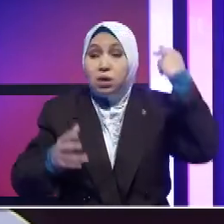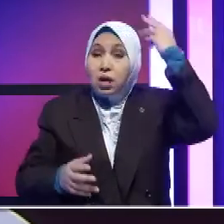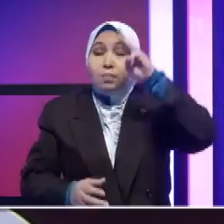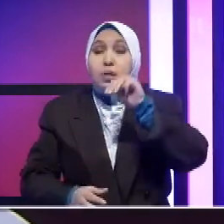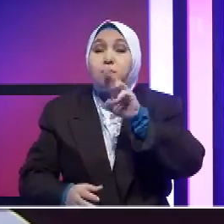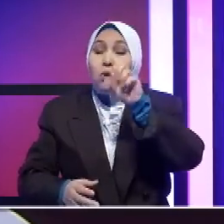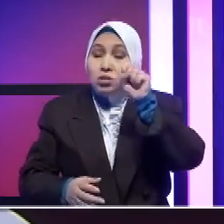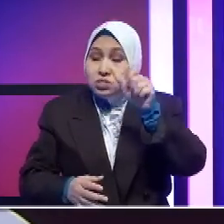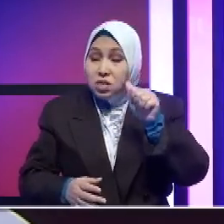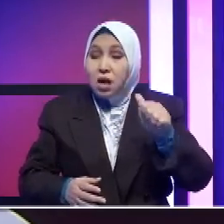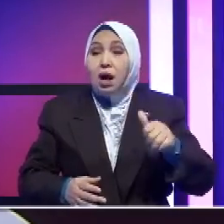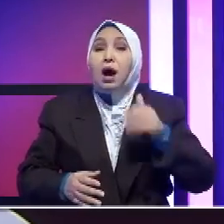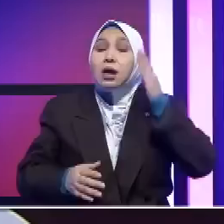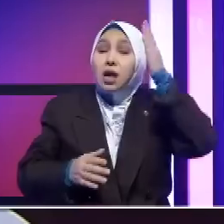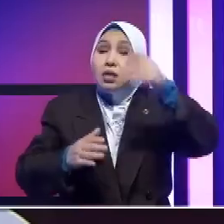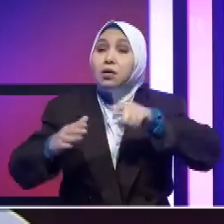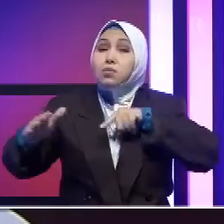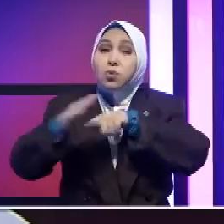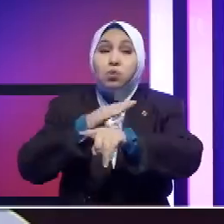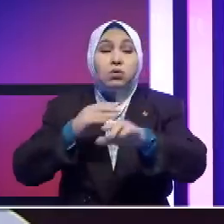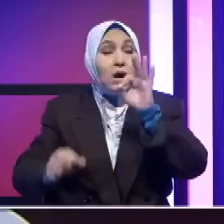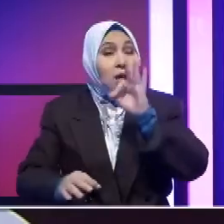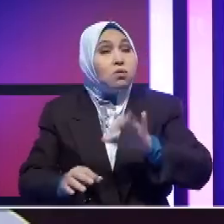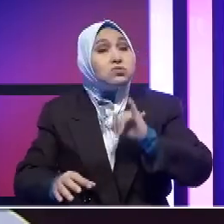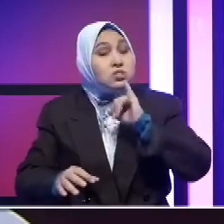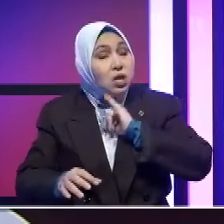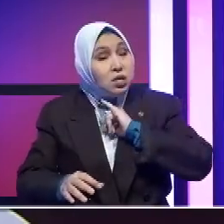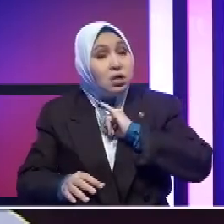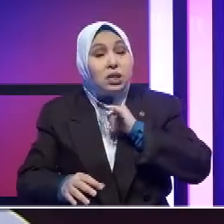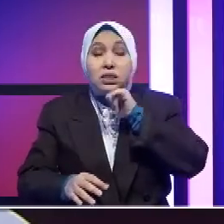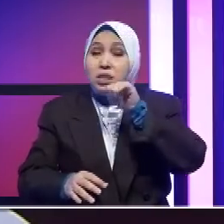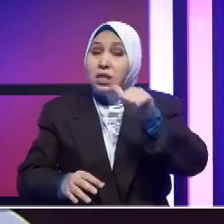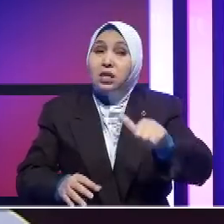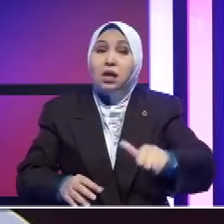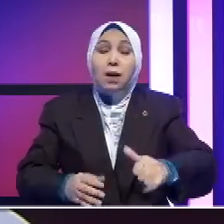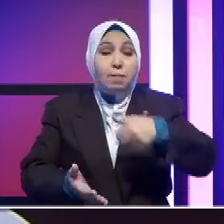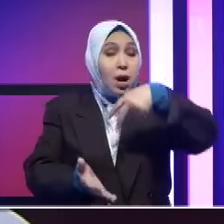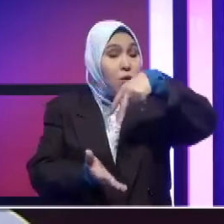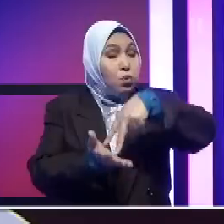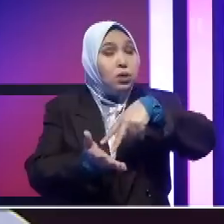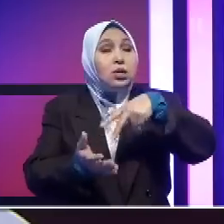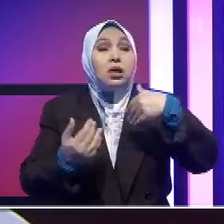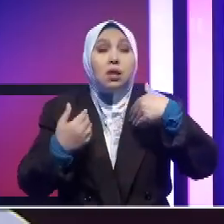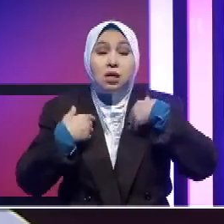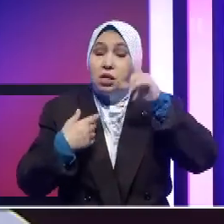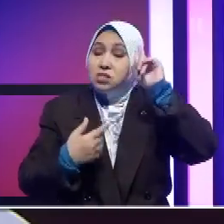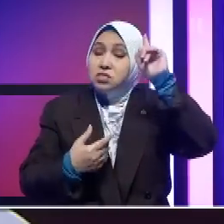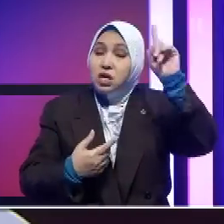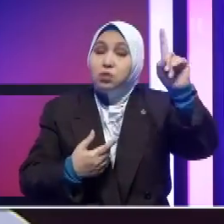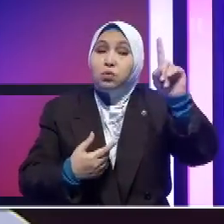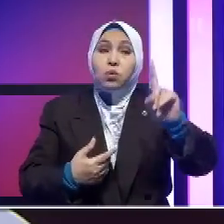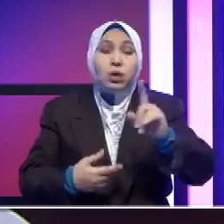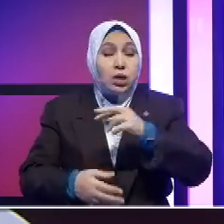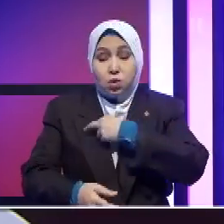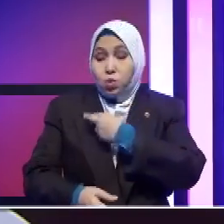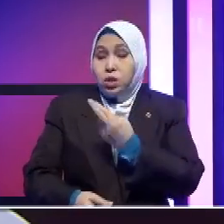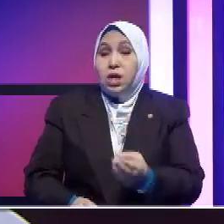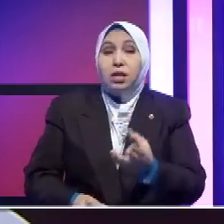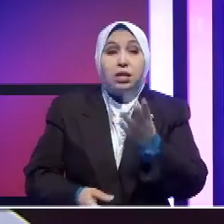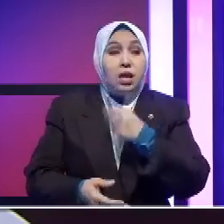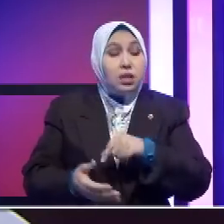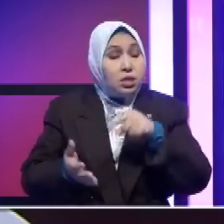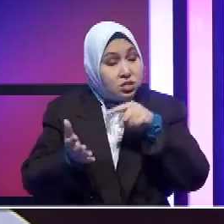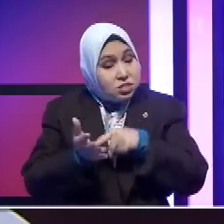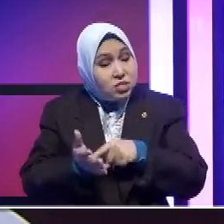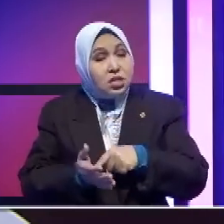akan dibunuh, ya, kalau saya ini tidak lagi bangkit, ini adalah sebagai satu kerugian. Dan di